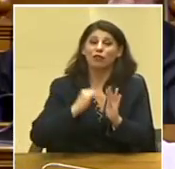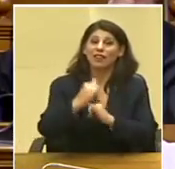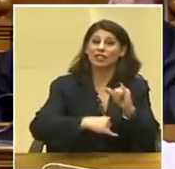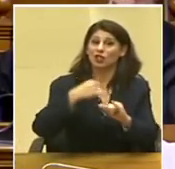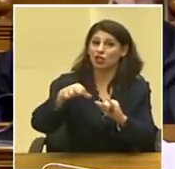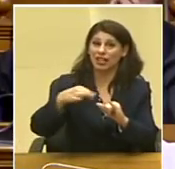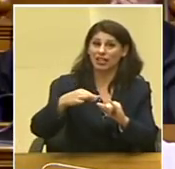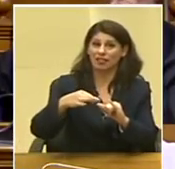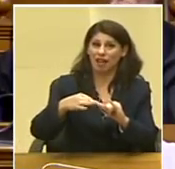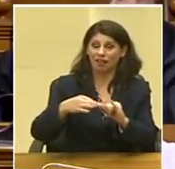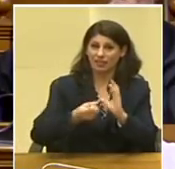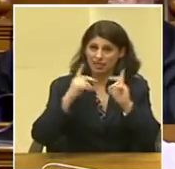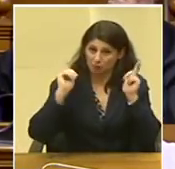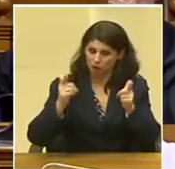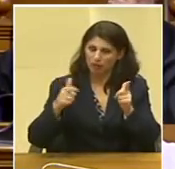Έρχομαι όμως στην ουσία.